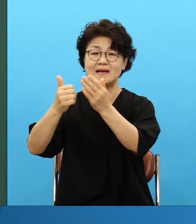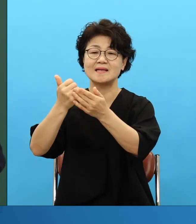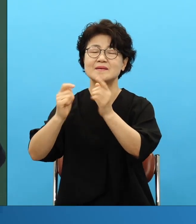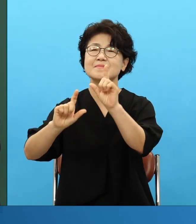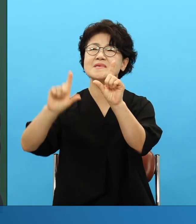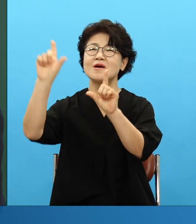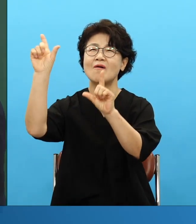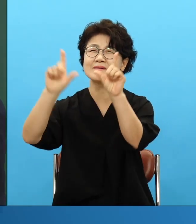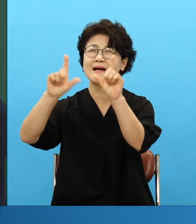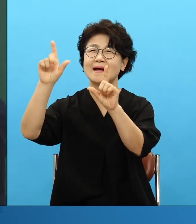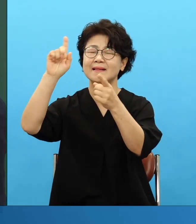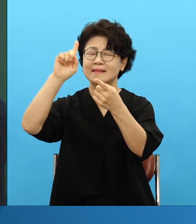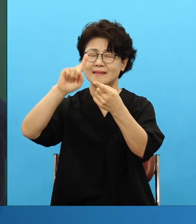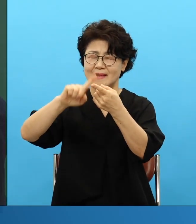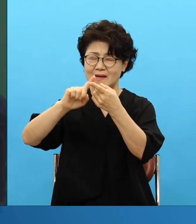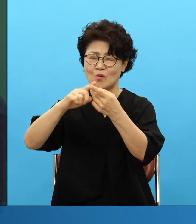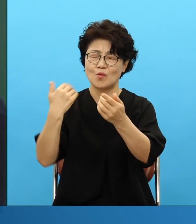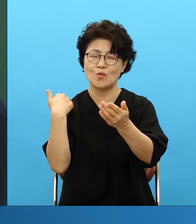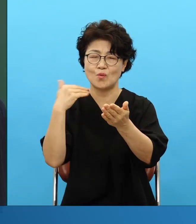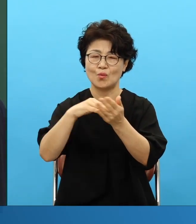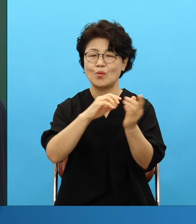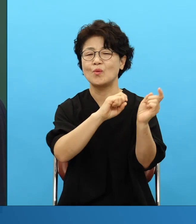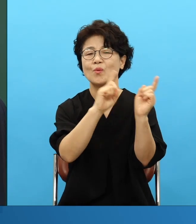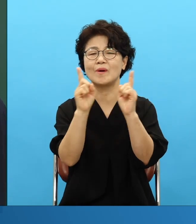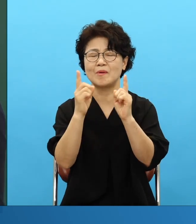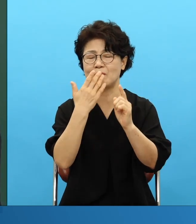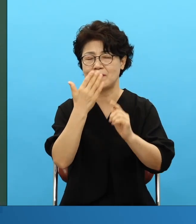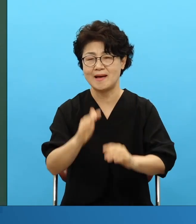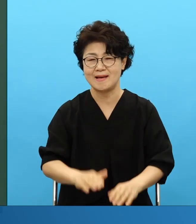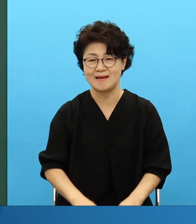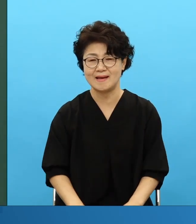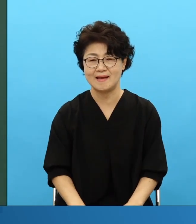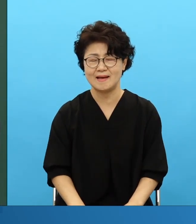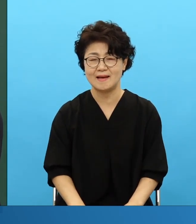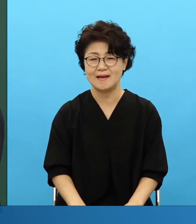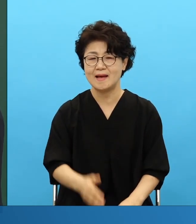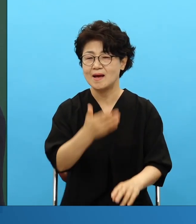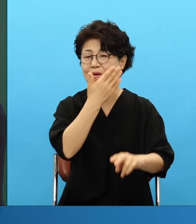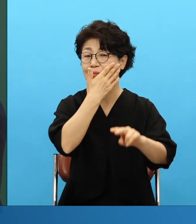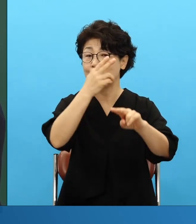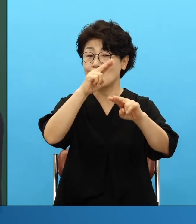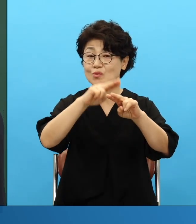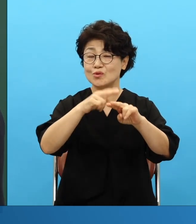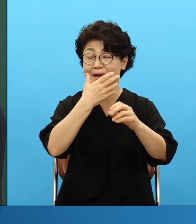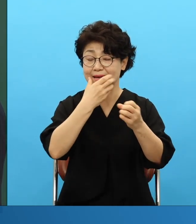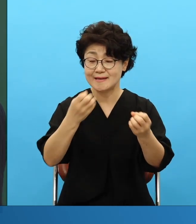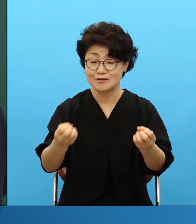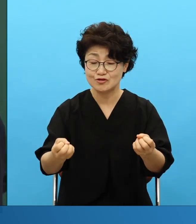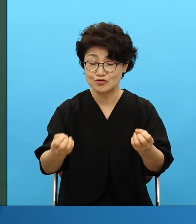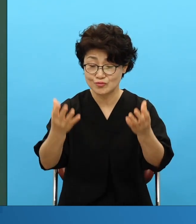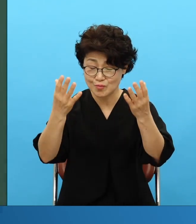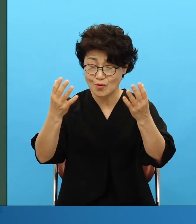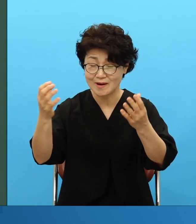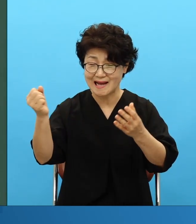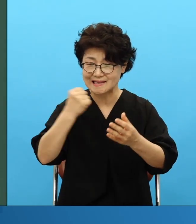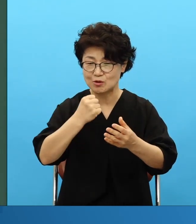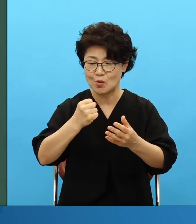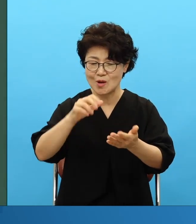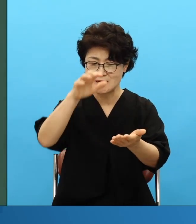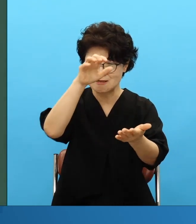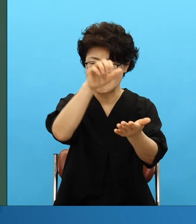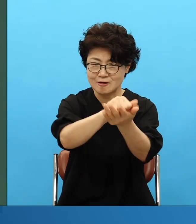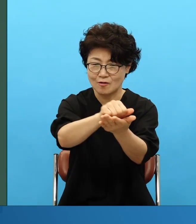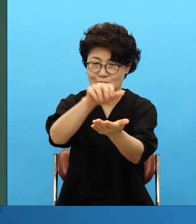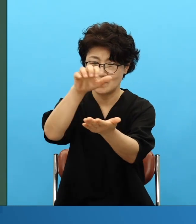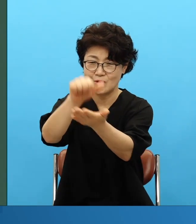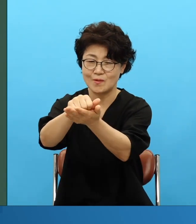Genesis 1:27, we receive the image of God. 이때부터 보좌의 축복으로 정복하고 다스리는 역사를 And with the power of the throne, we